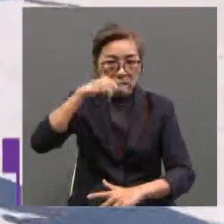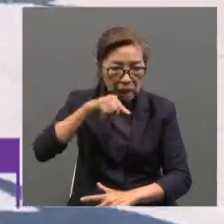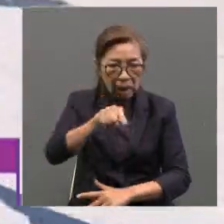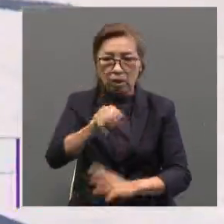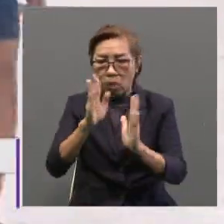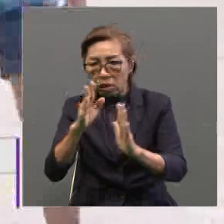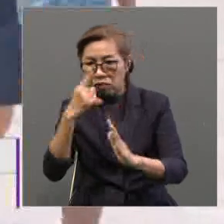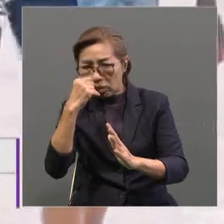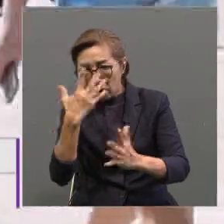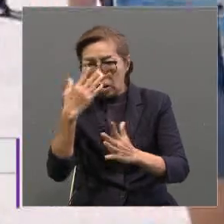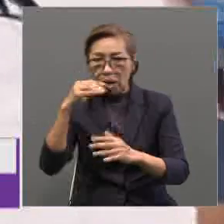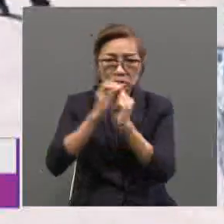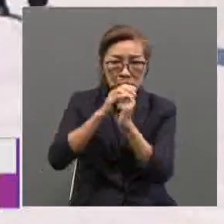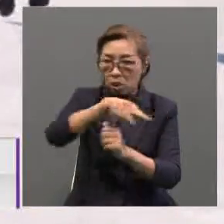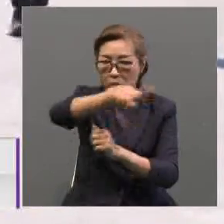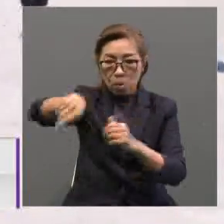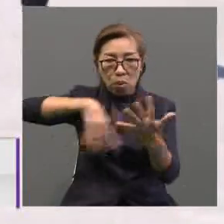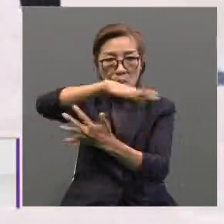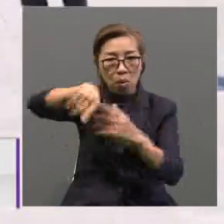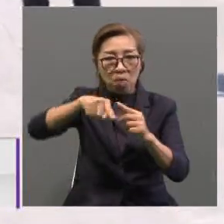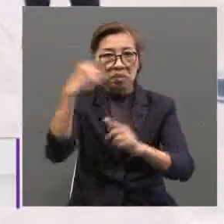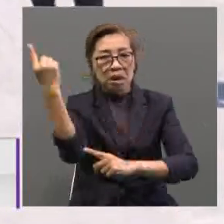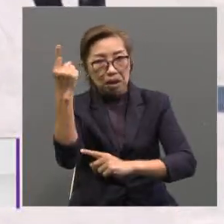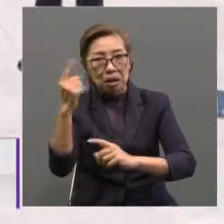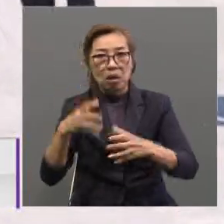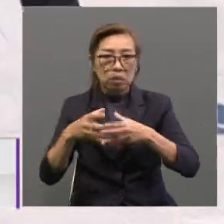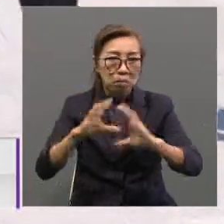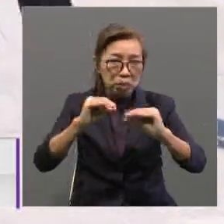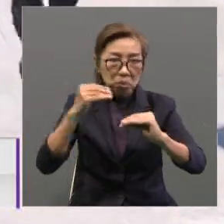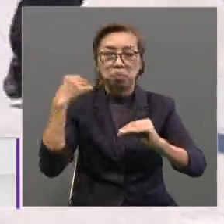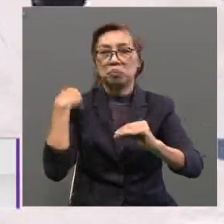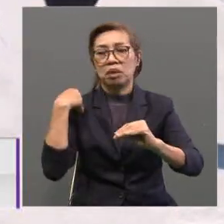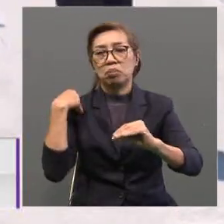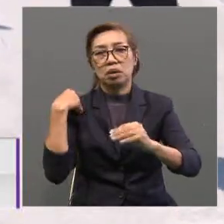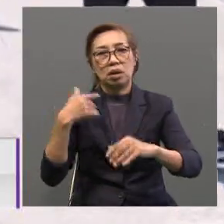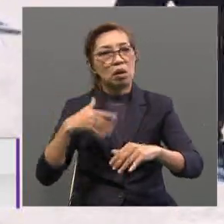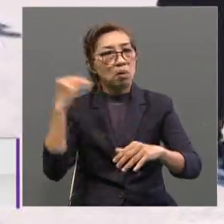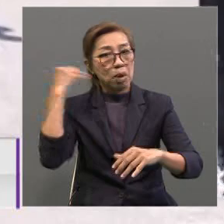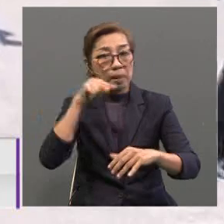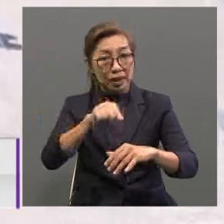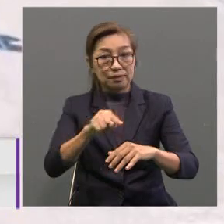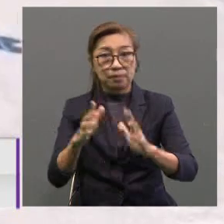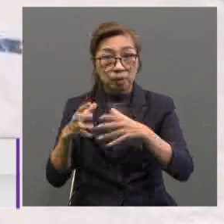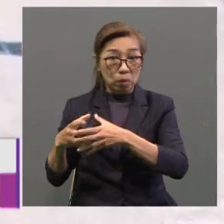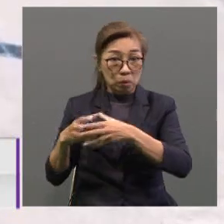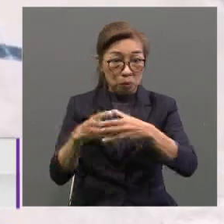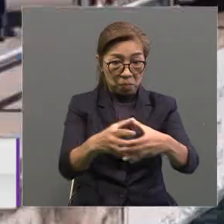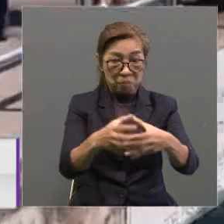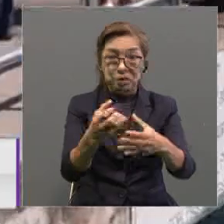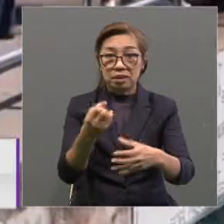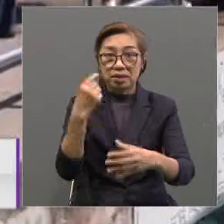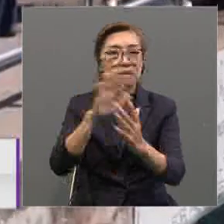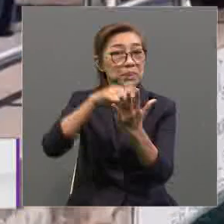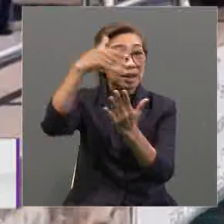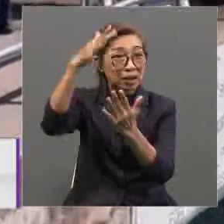เองและชาวต่างชาติเดินทางเข้ามาทั้งเที่ยวแล้วก็ประชุมสัมมนากันอย่างต่อเนื่องโดยเฉพาะนักท่องเที่ยวต่างชาติที่เข้ามามากขึ้นตั้ง